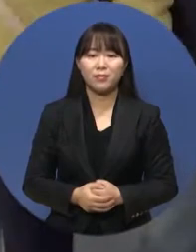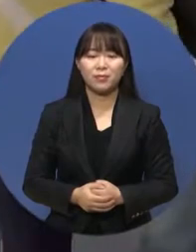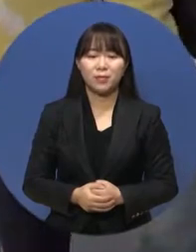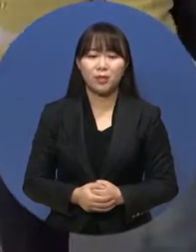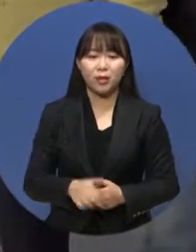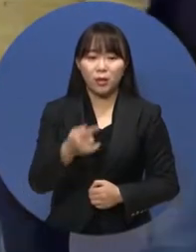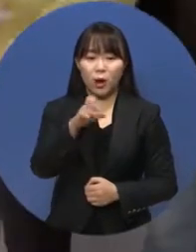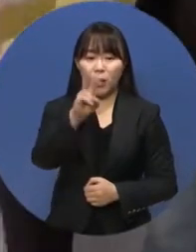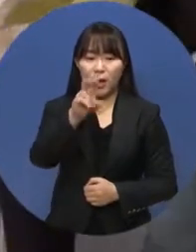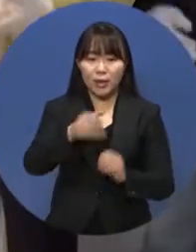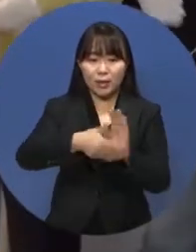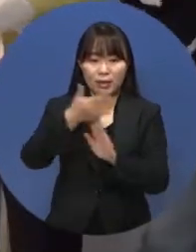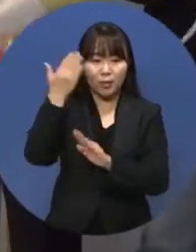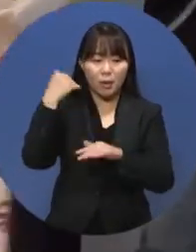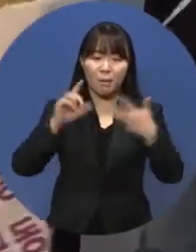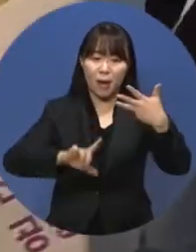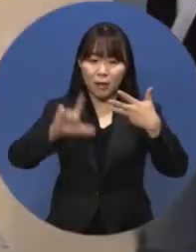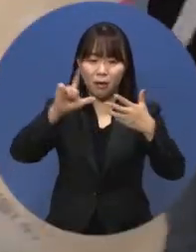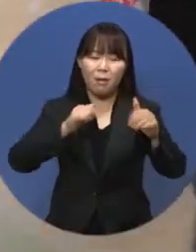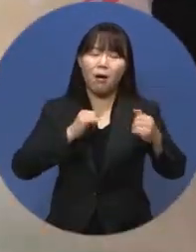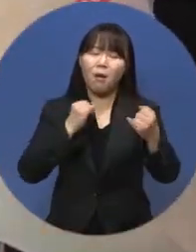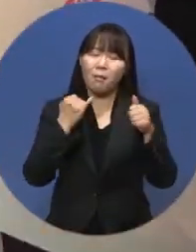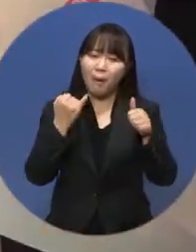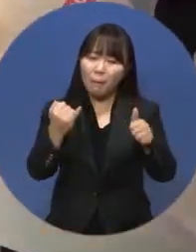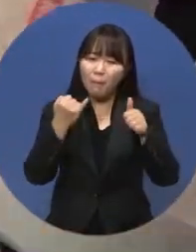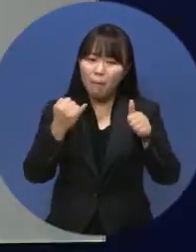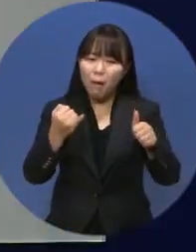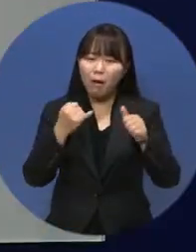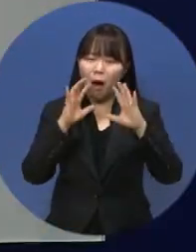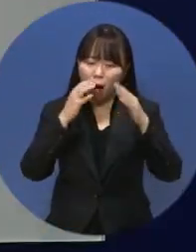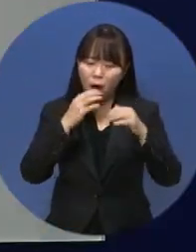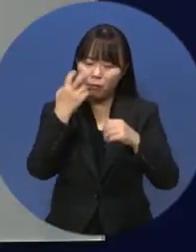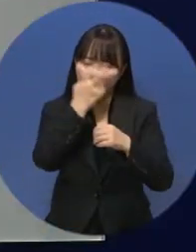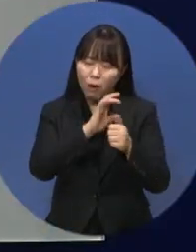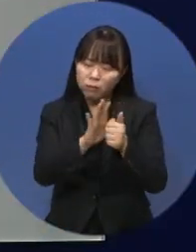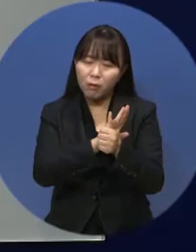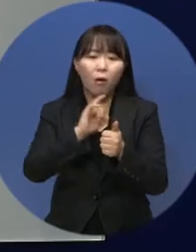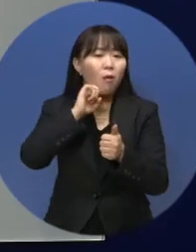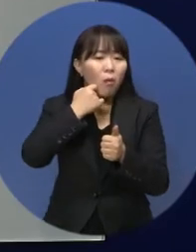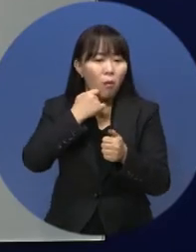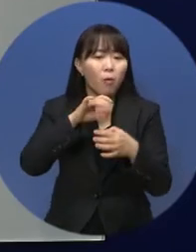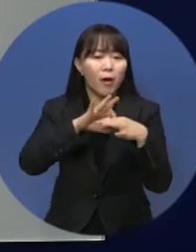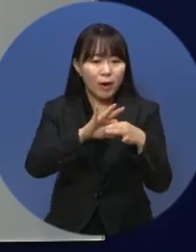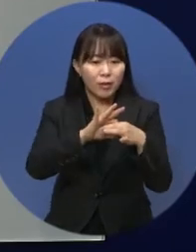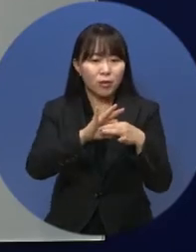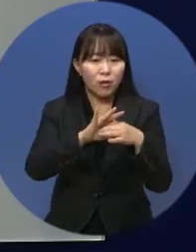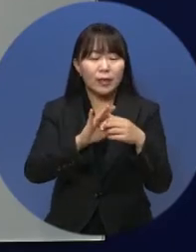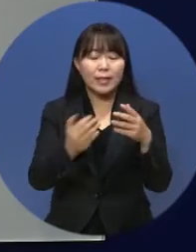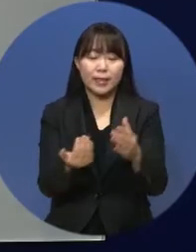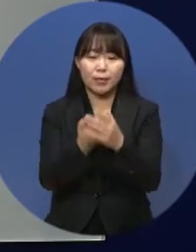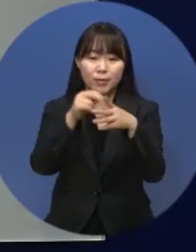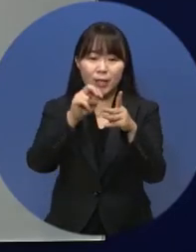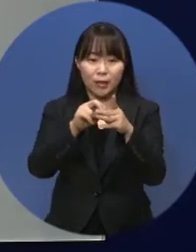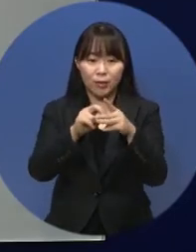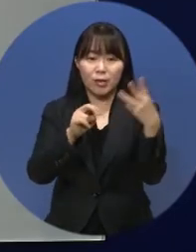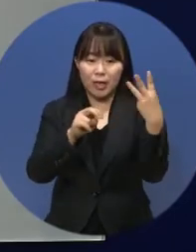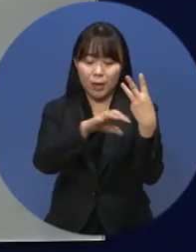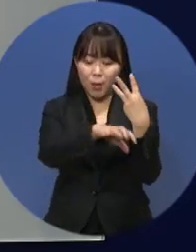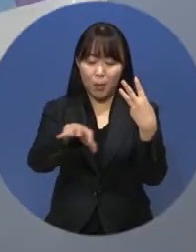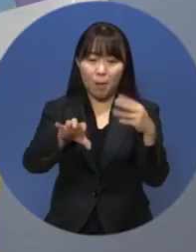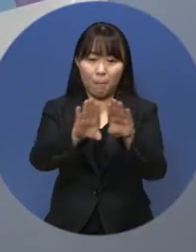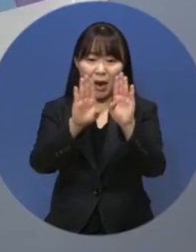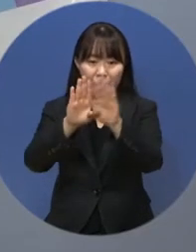광양시가 지난 8일 맞벌이 가정 자녀의 돌봄 사각지대 해소를 위한 광양 아이 키움 센터 세 곳을 추가로